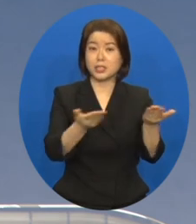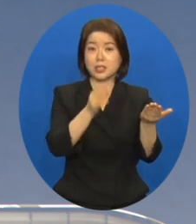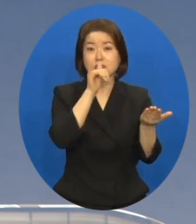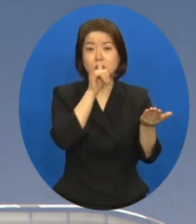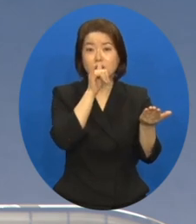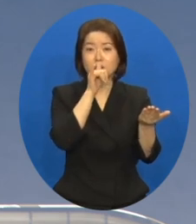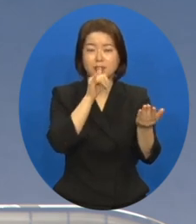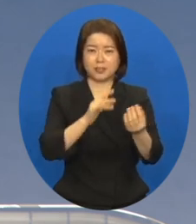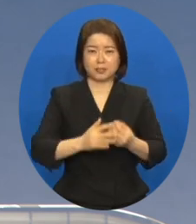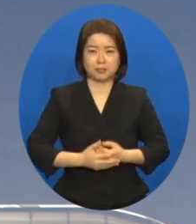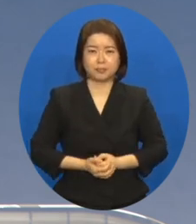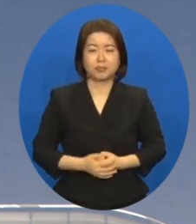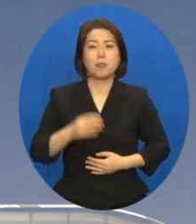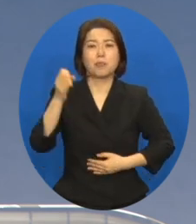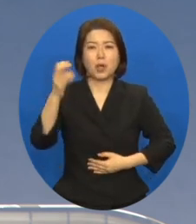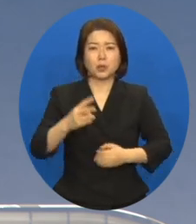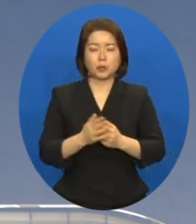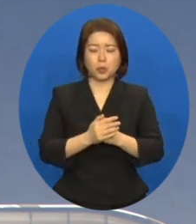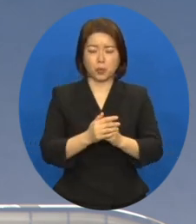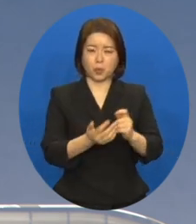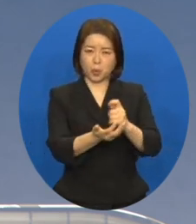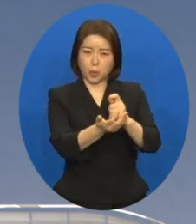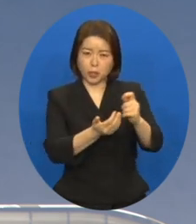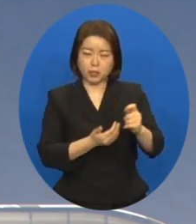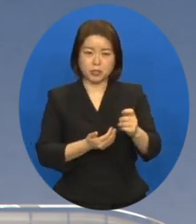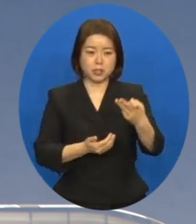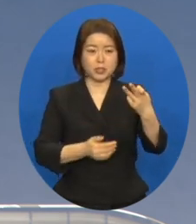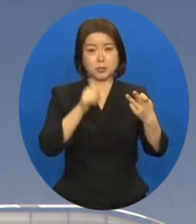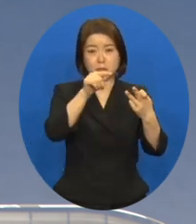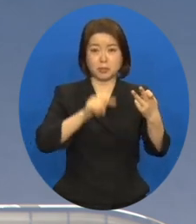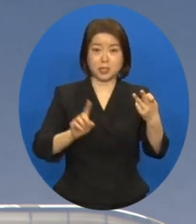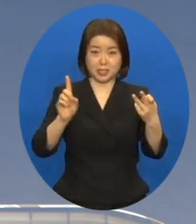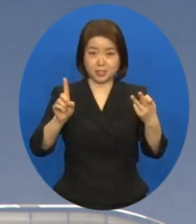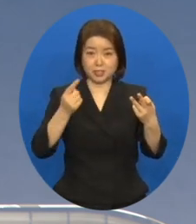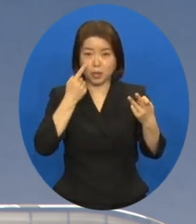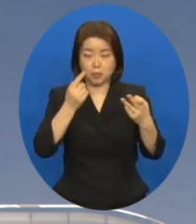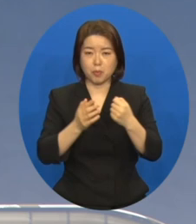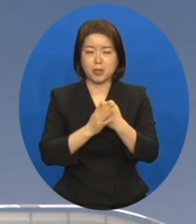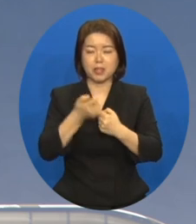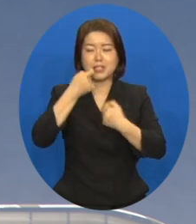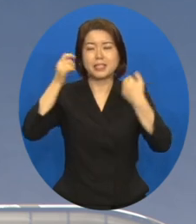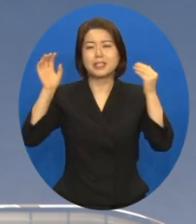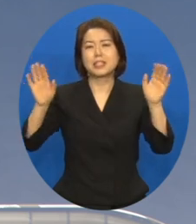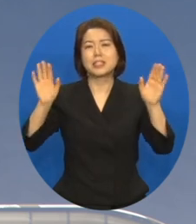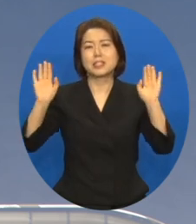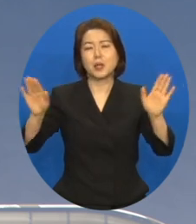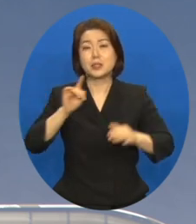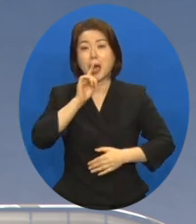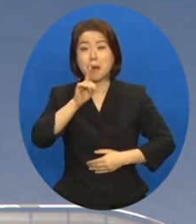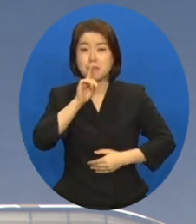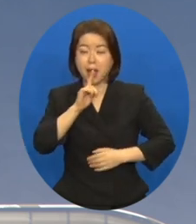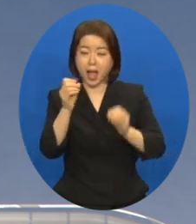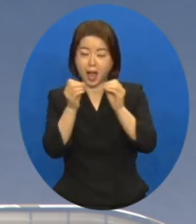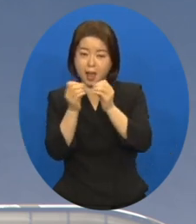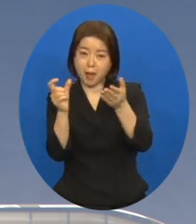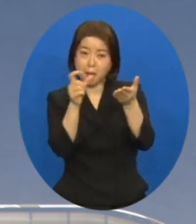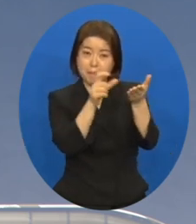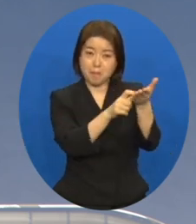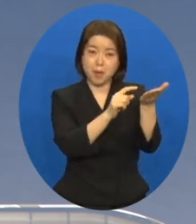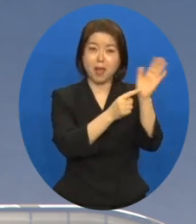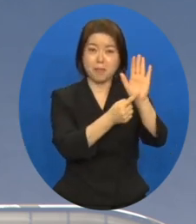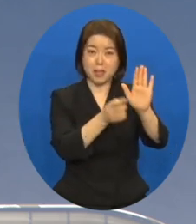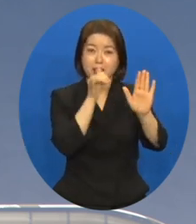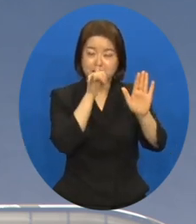있습니다. 또 고린도전서 13장 1절에 보면 천사의 말이라는 표현으로 나온